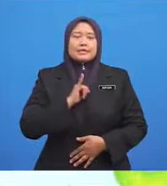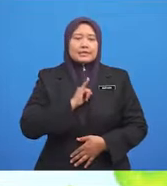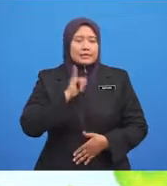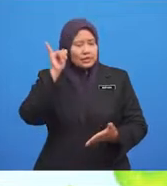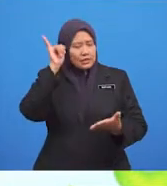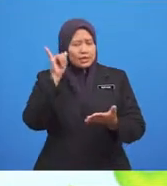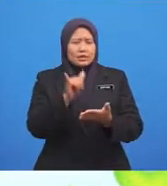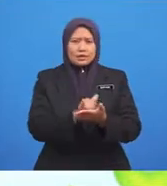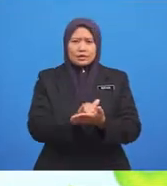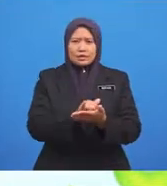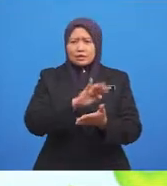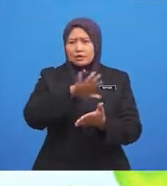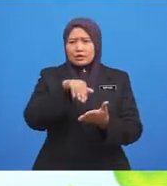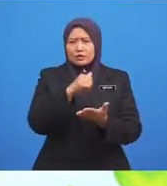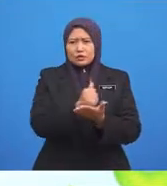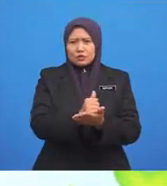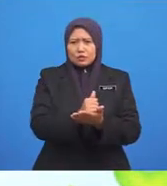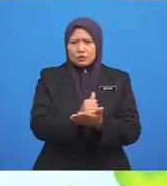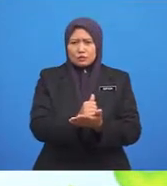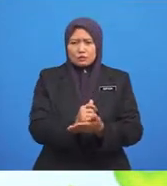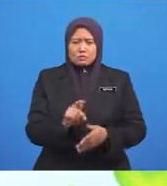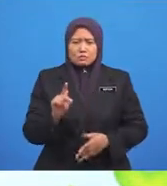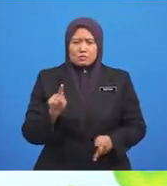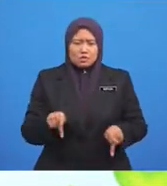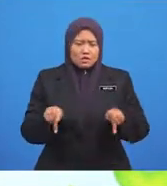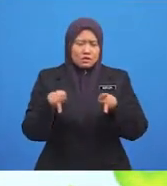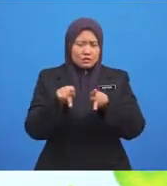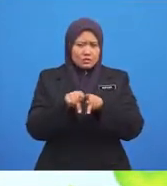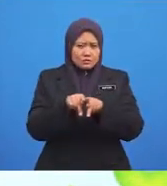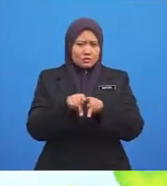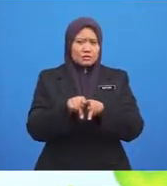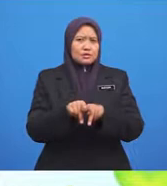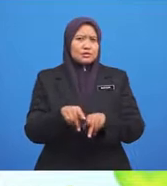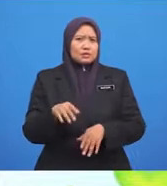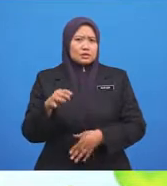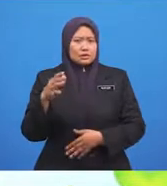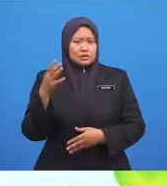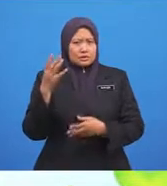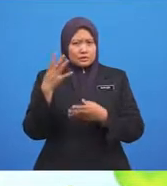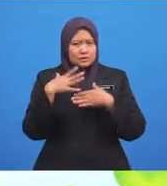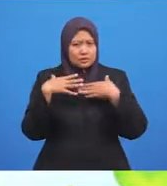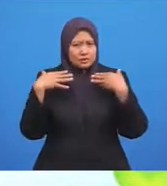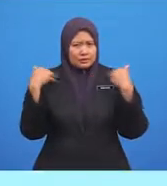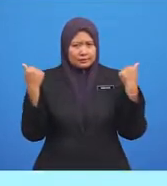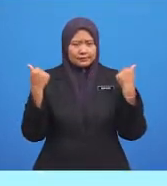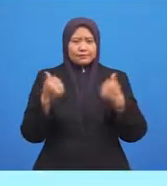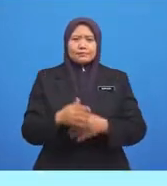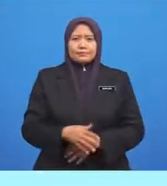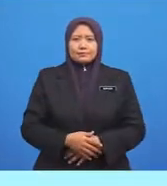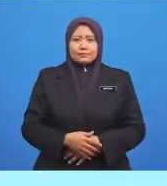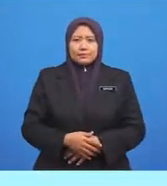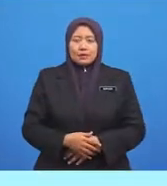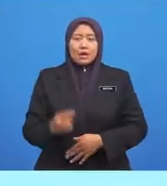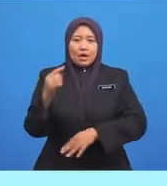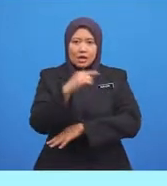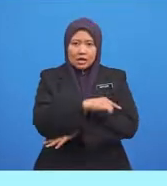kamu semua pasti sihat dan telah bersiap sedia untuk belajar pada hari ini.